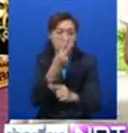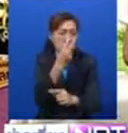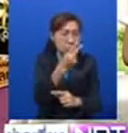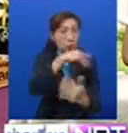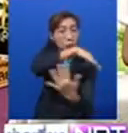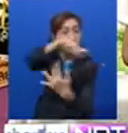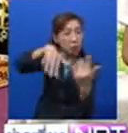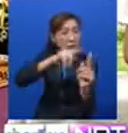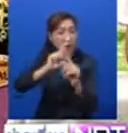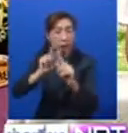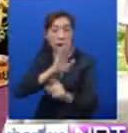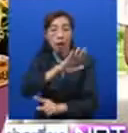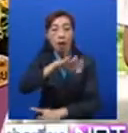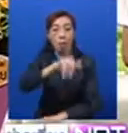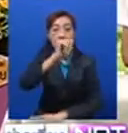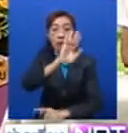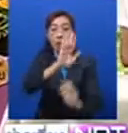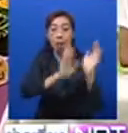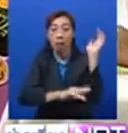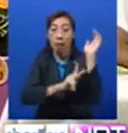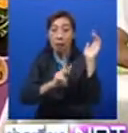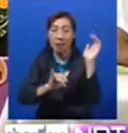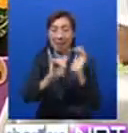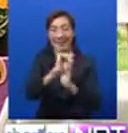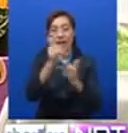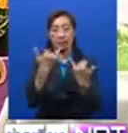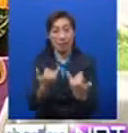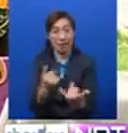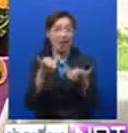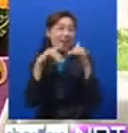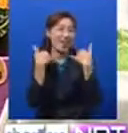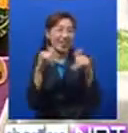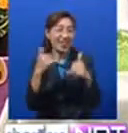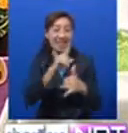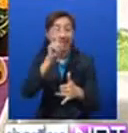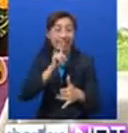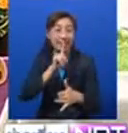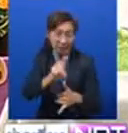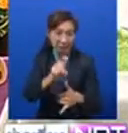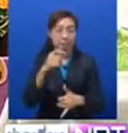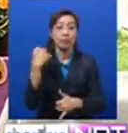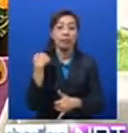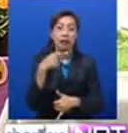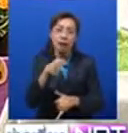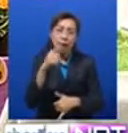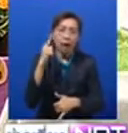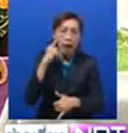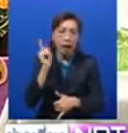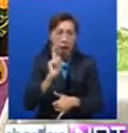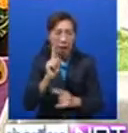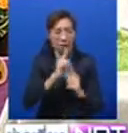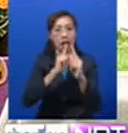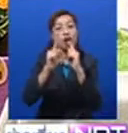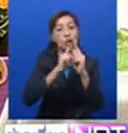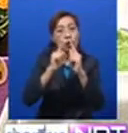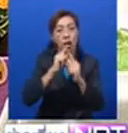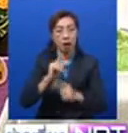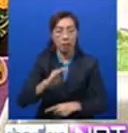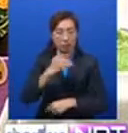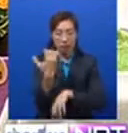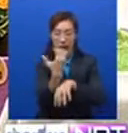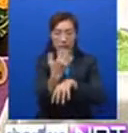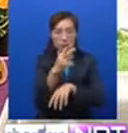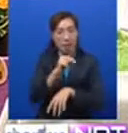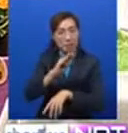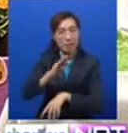ากาศของในตัวเมืองจังหวัดกระบี่นะคะเรามาร่วมเล่นเกมกันก่อนดีกว่าเพื่อให้คุณผู้ชมมีช่องทางในการติดต่อสื่อสารกับเรานะคะโดย